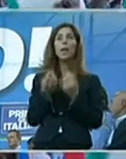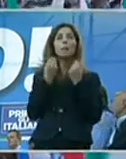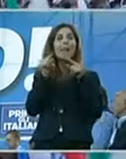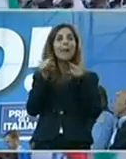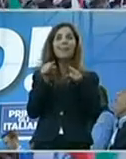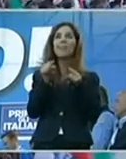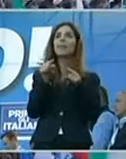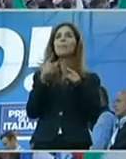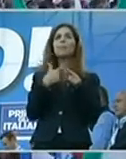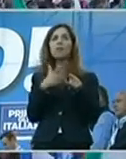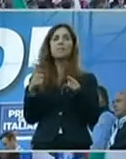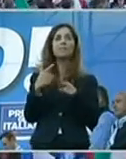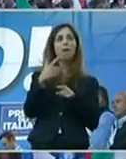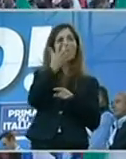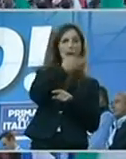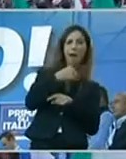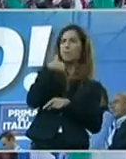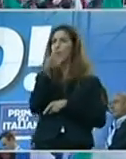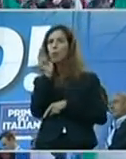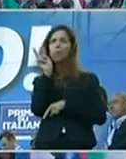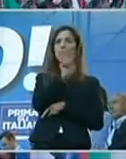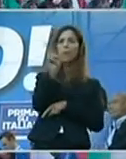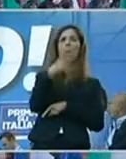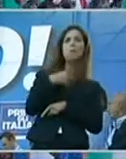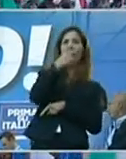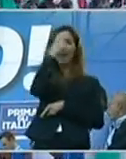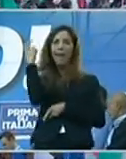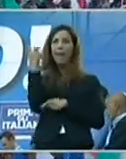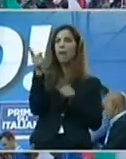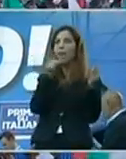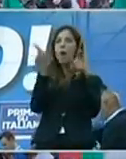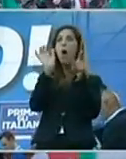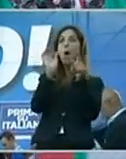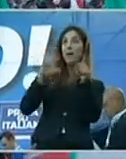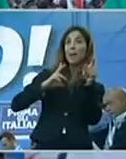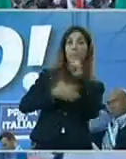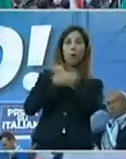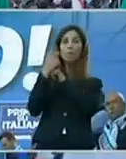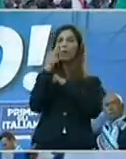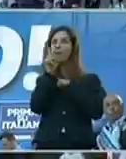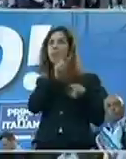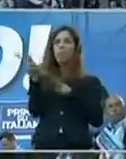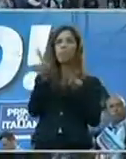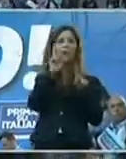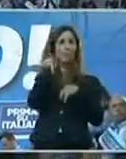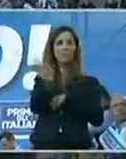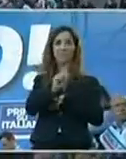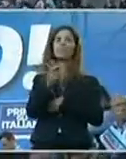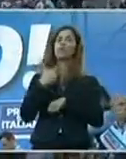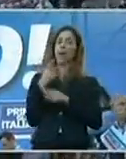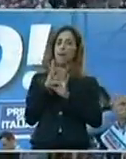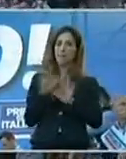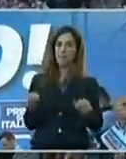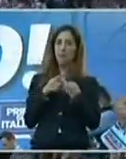belli e brutti, bianchi e neri, ricchi e poveri, ci sono rispetto,